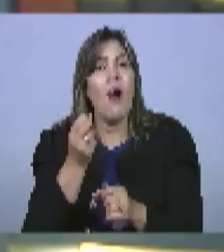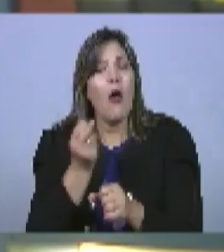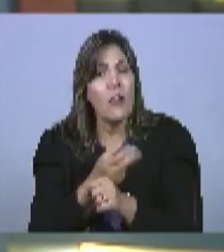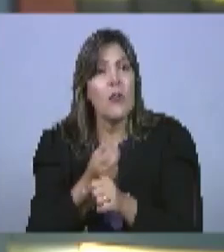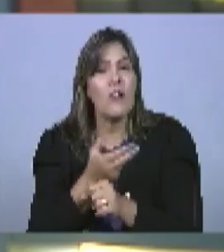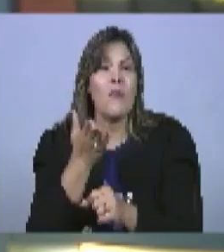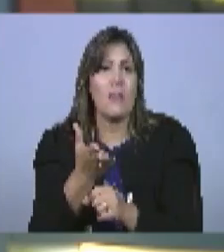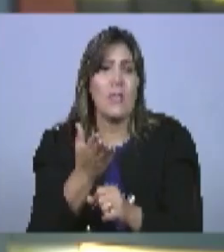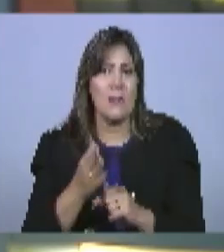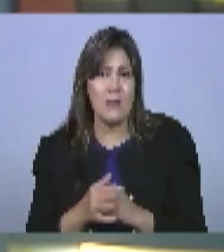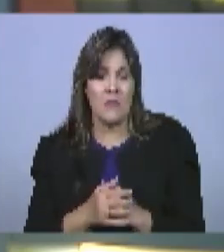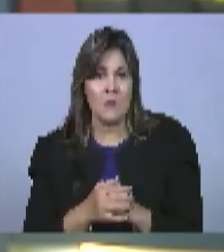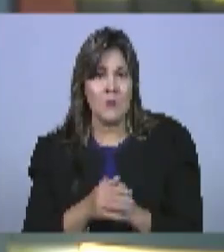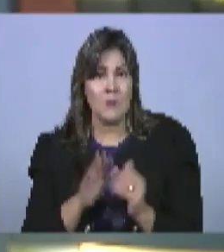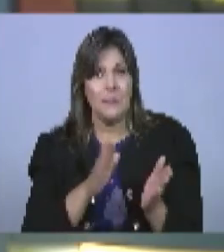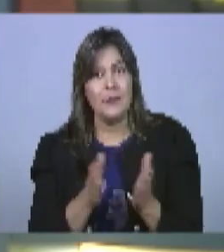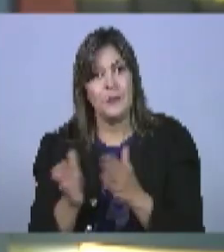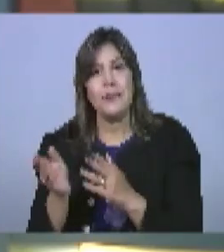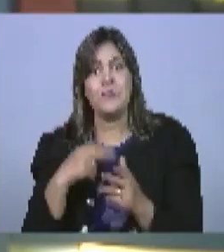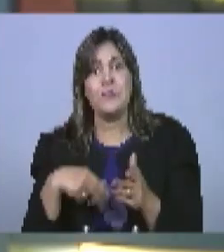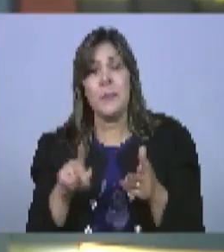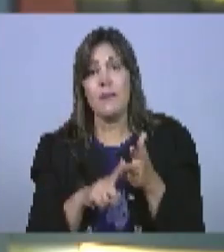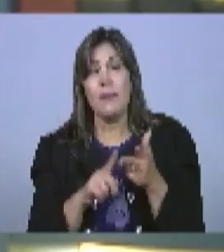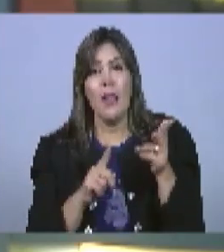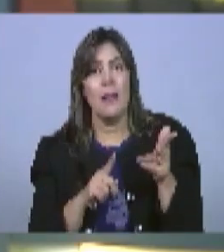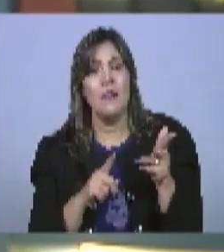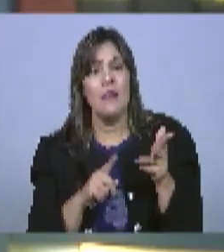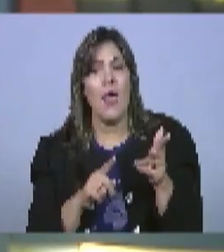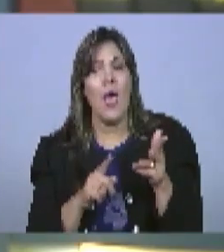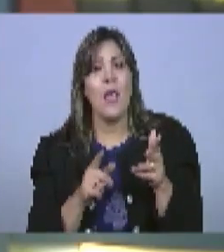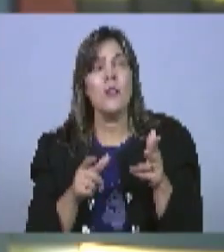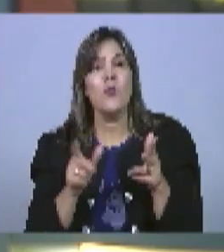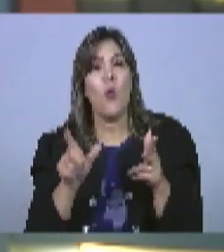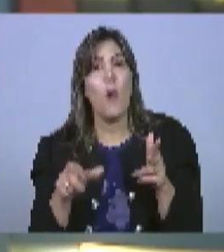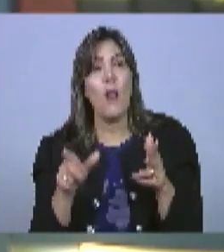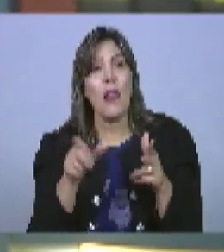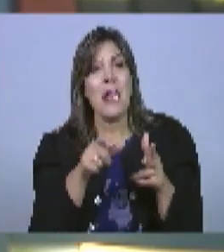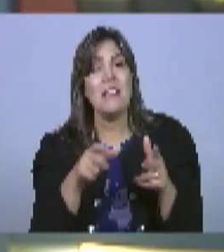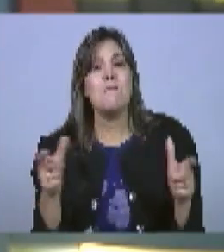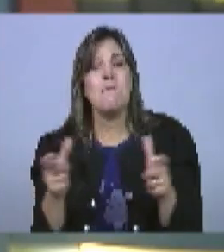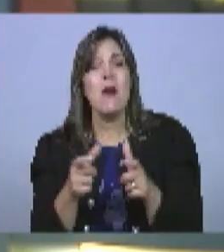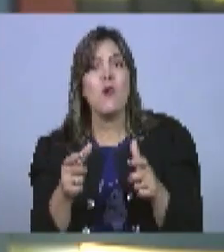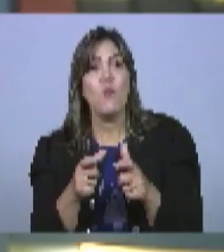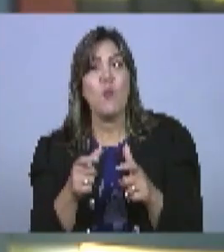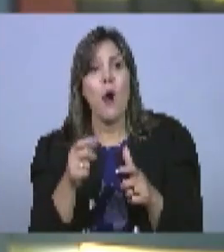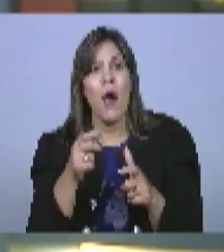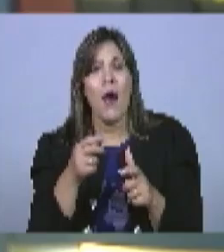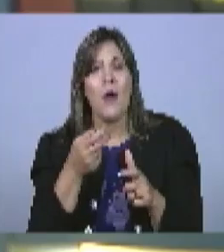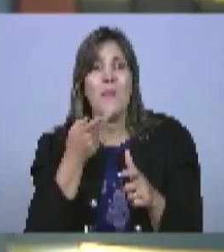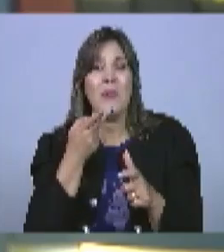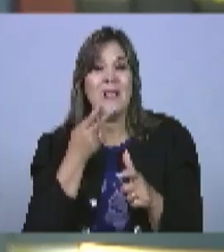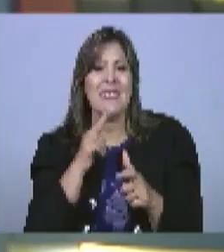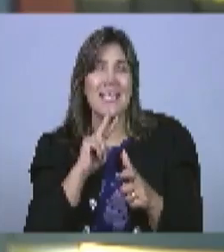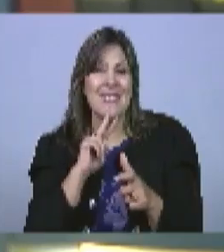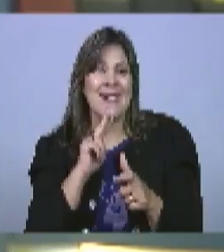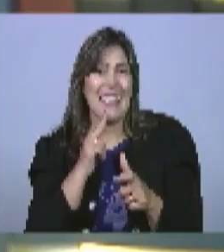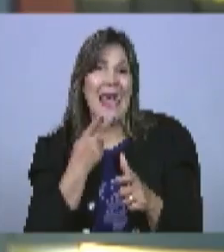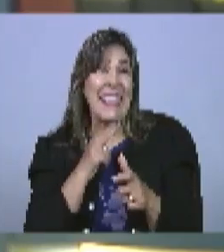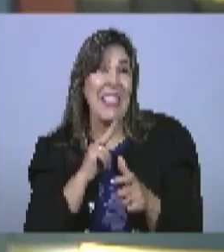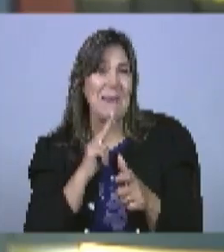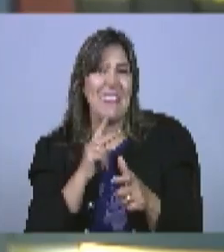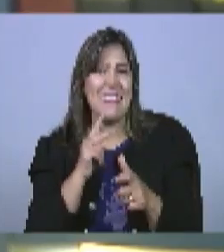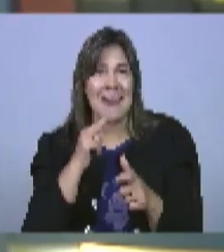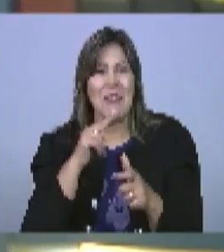خطيه الامر الثالث ودول برضو مجموعه من المدعين او الناس الزرفاء برضو